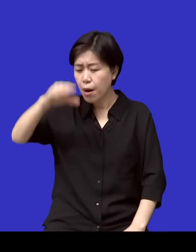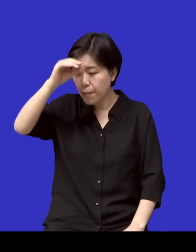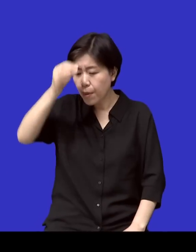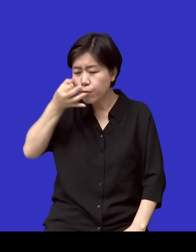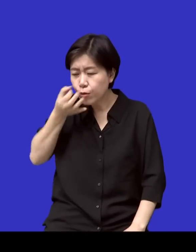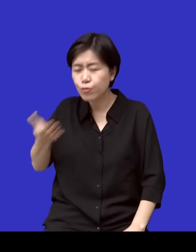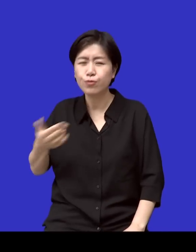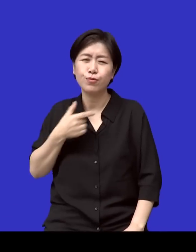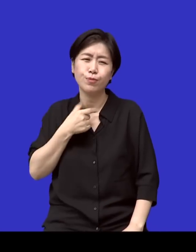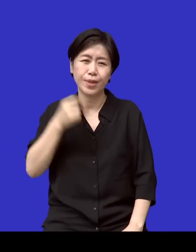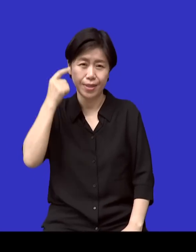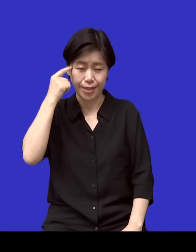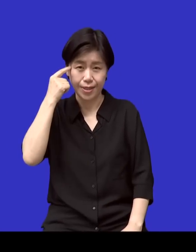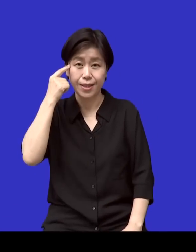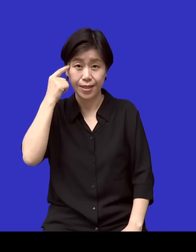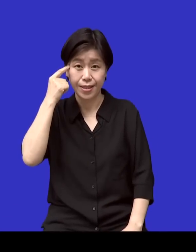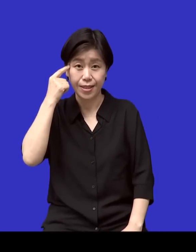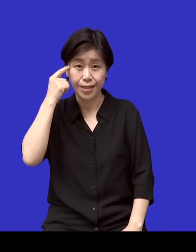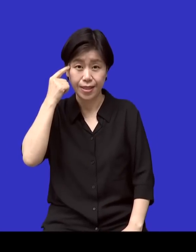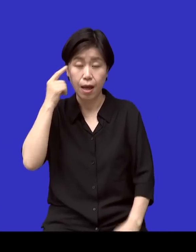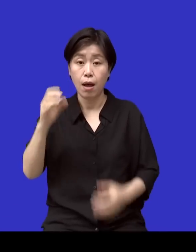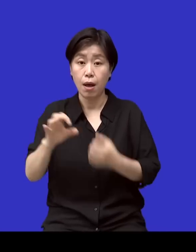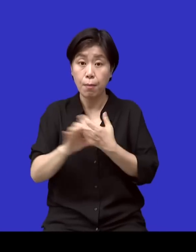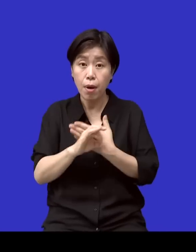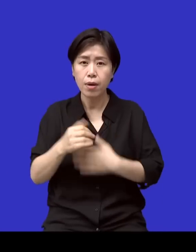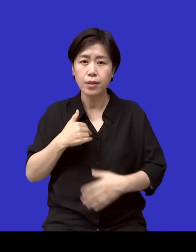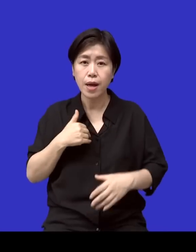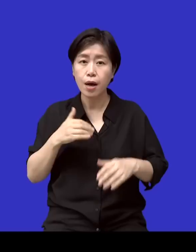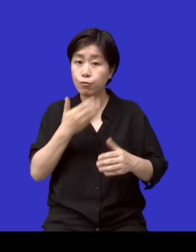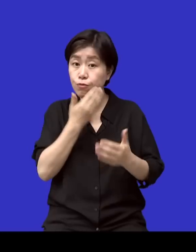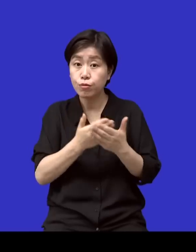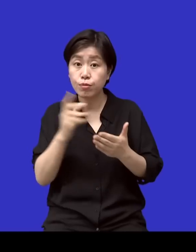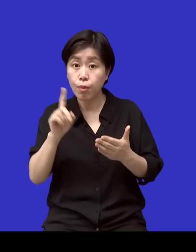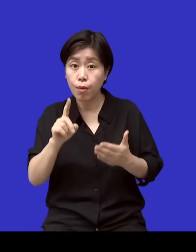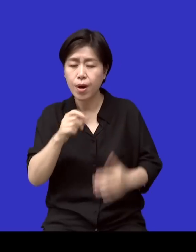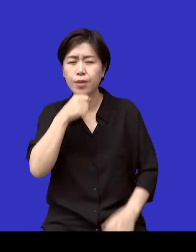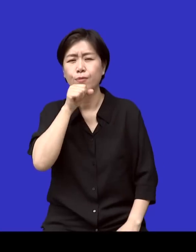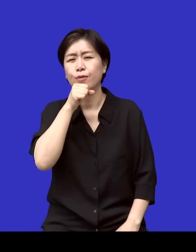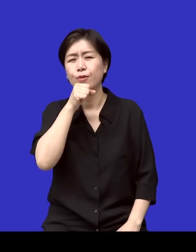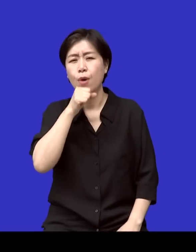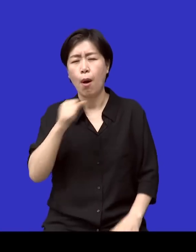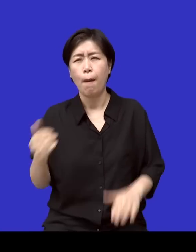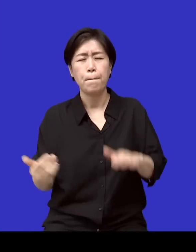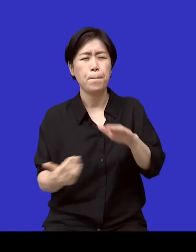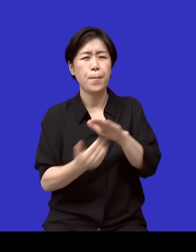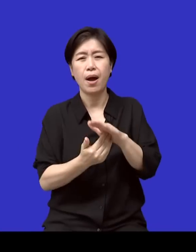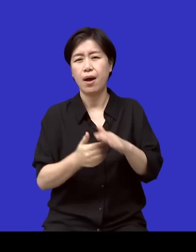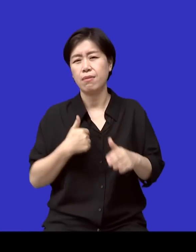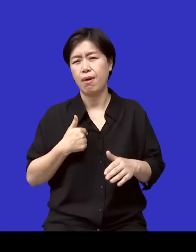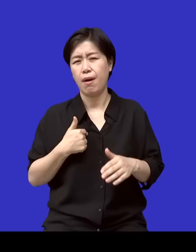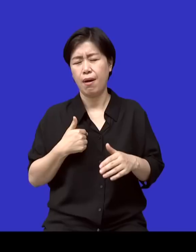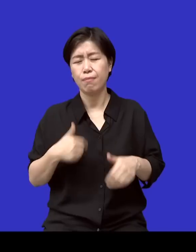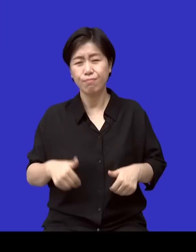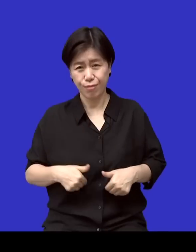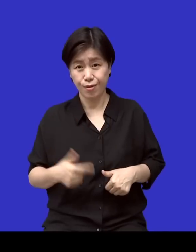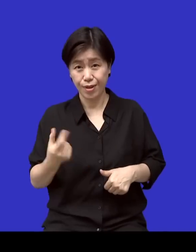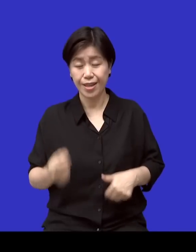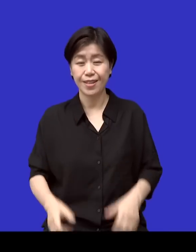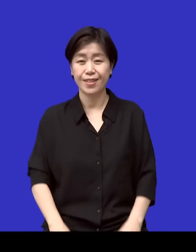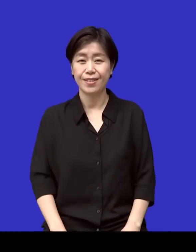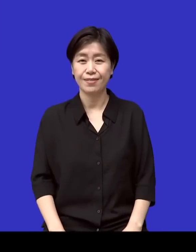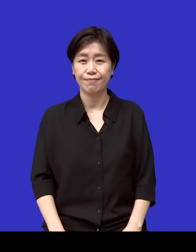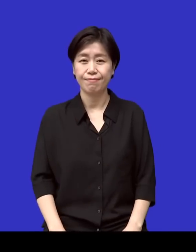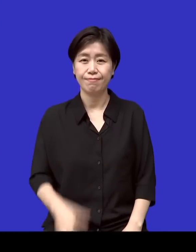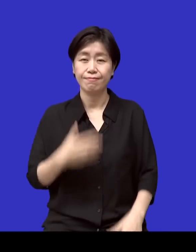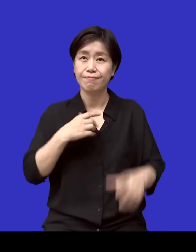돼야 되겠다. 네. 그러면 사실 스키는 성적이잖아요. 모든 운동은 성적이잖아요. 그럼 내가 저 성적을 내봐야겠다. 내가